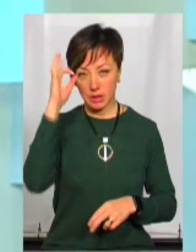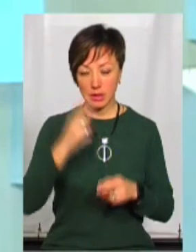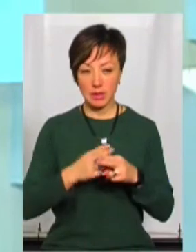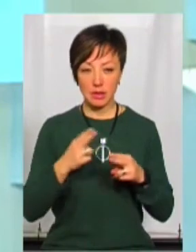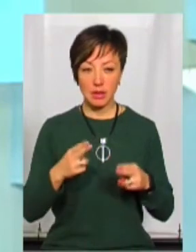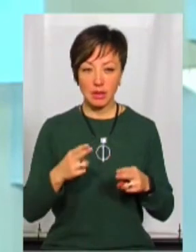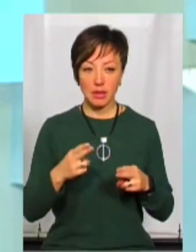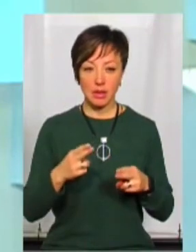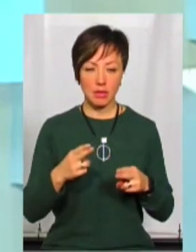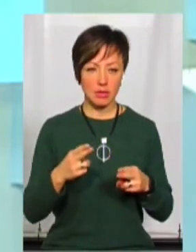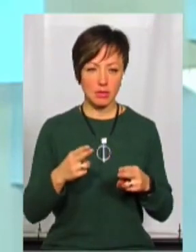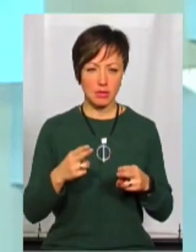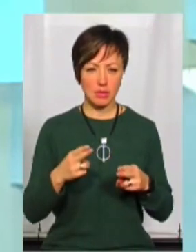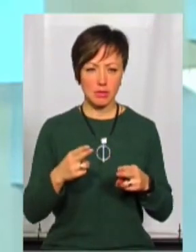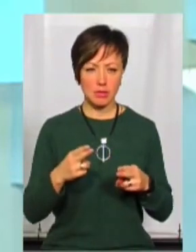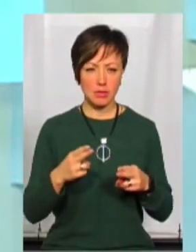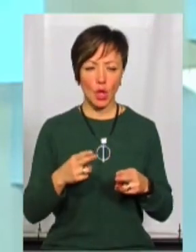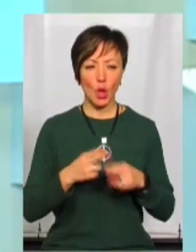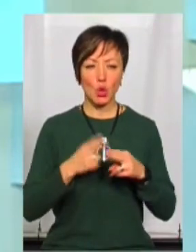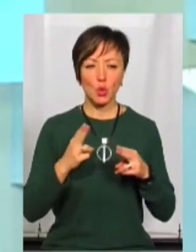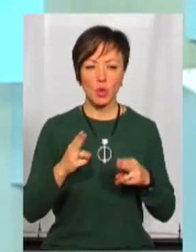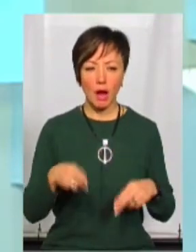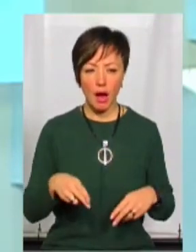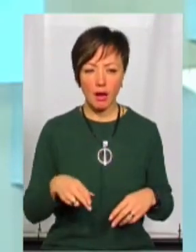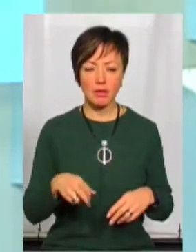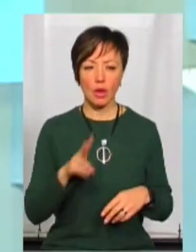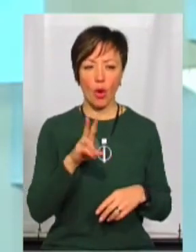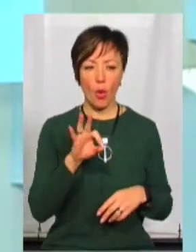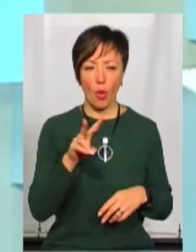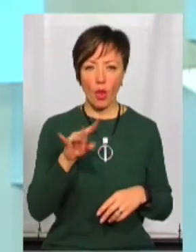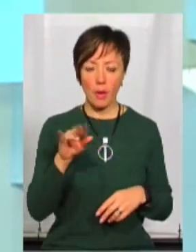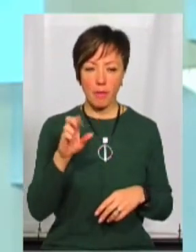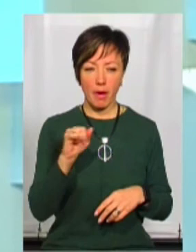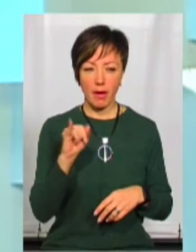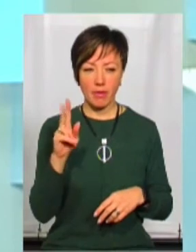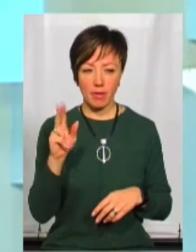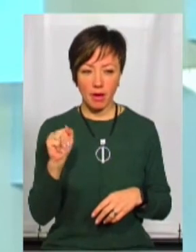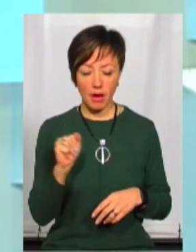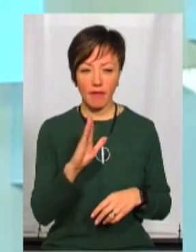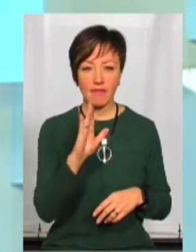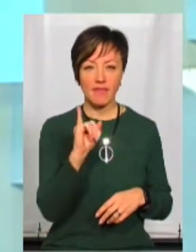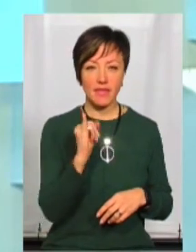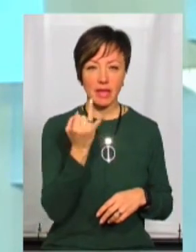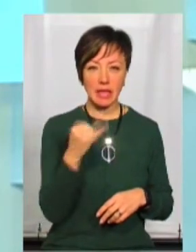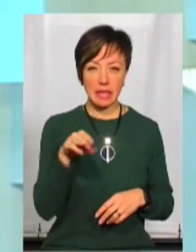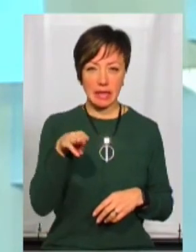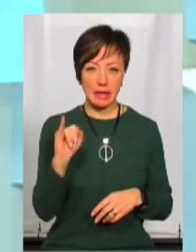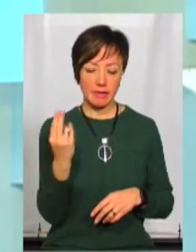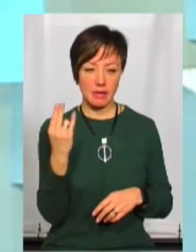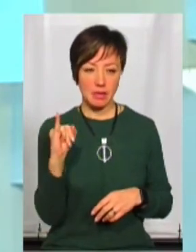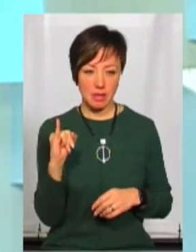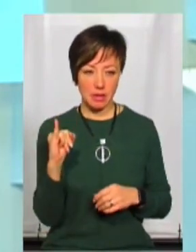Подільське, Дунаєв, так? Станція Дунаївці, Колибаївка, Вітівці.